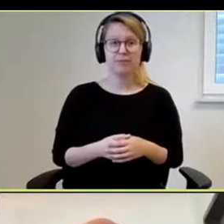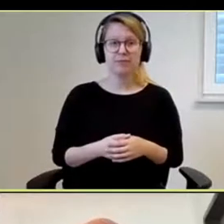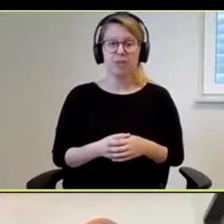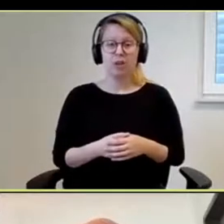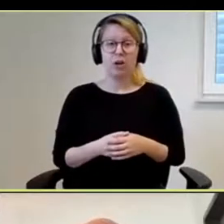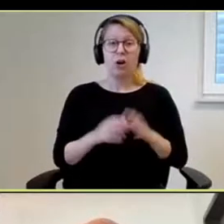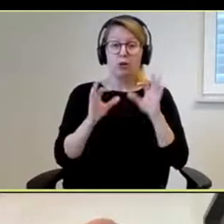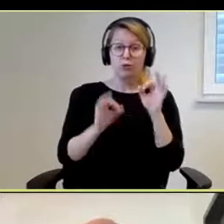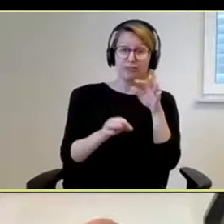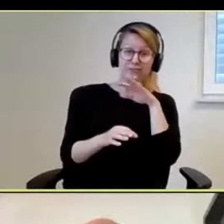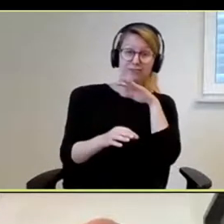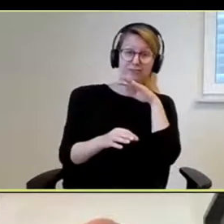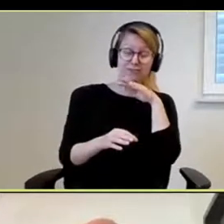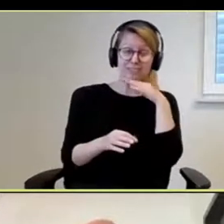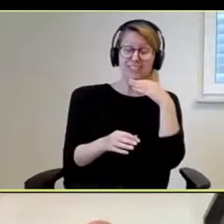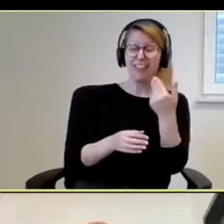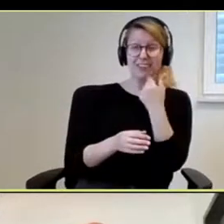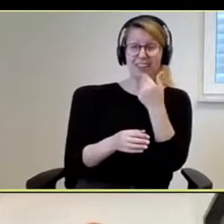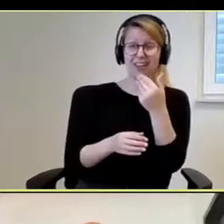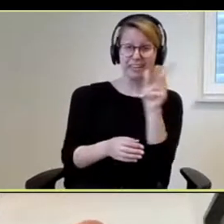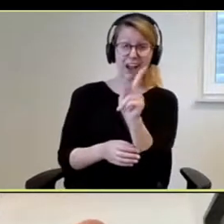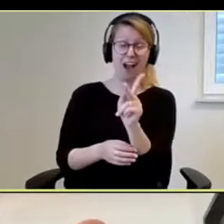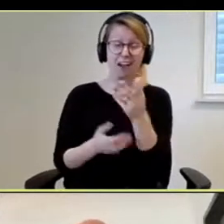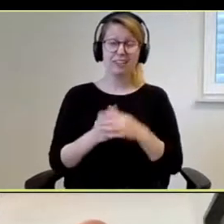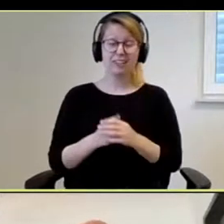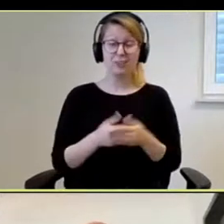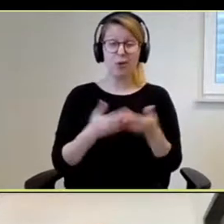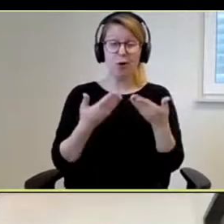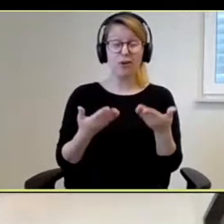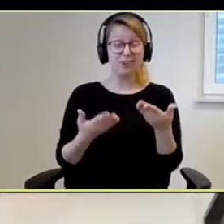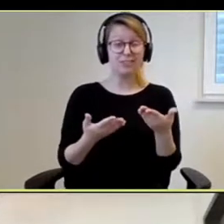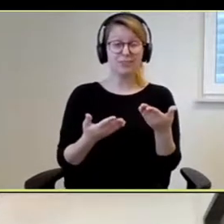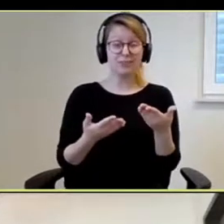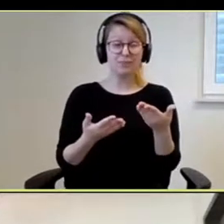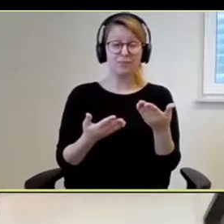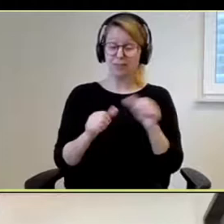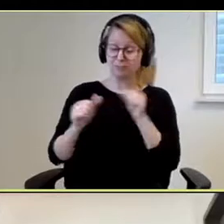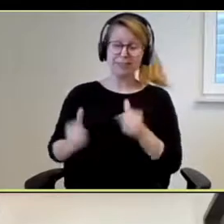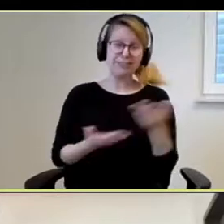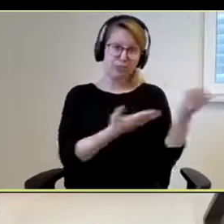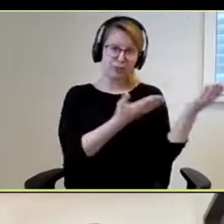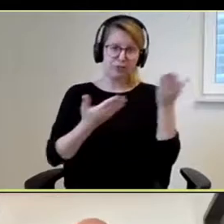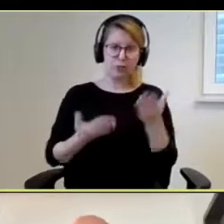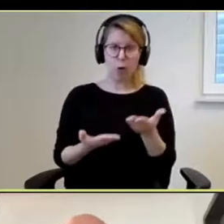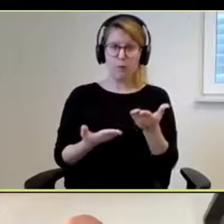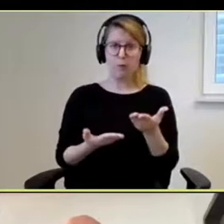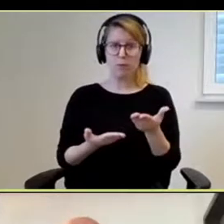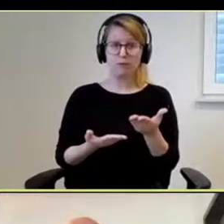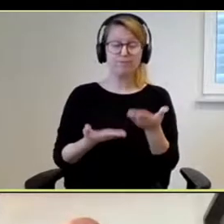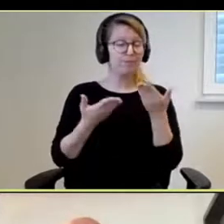de l'Europe, qui est un midi spécial. Vous pouvez suivre ce midi en français